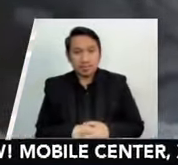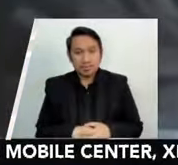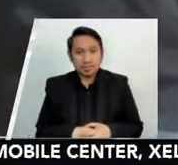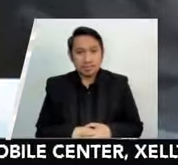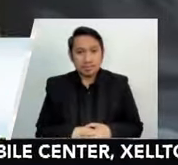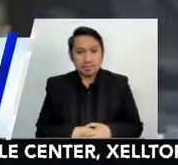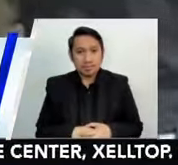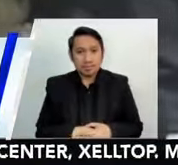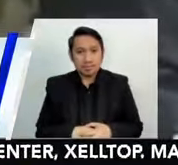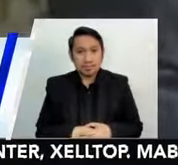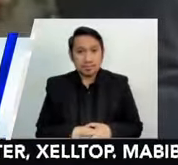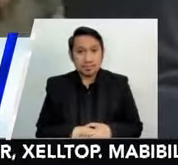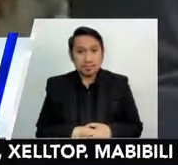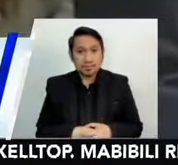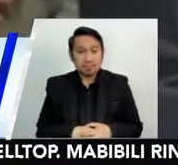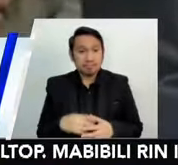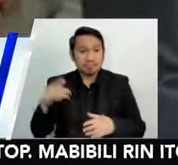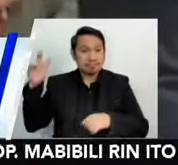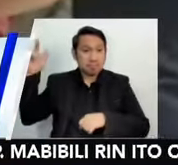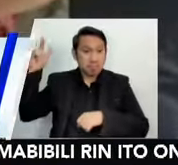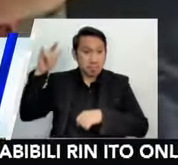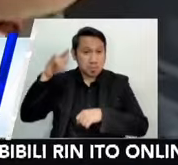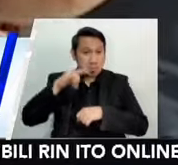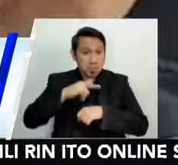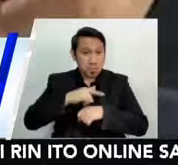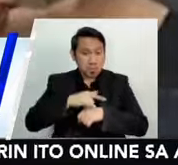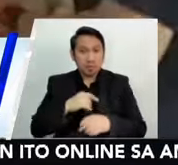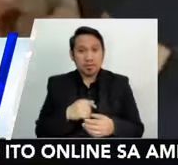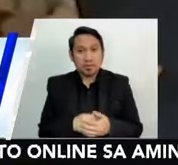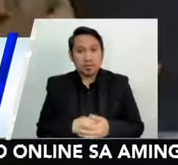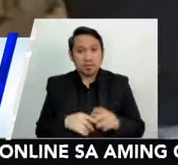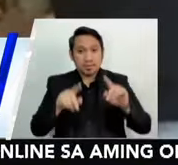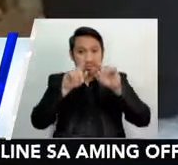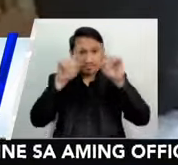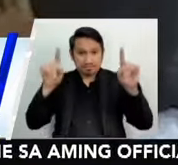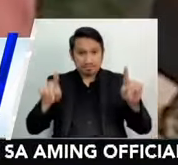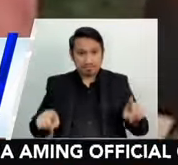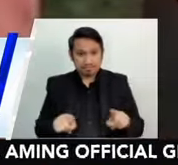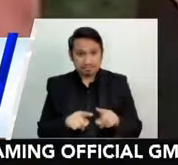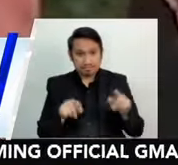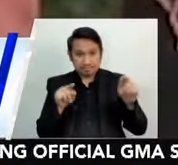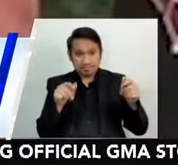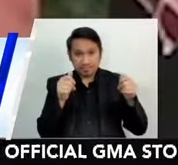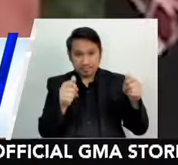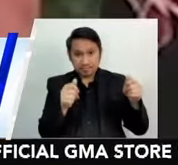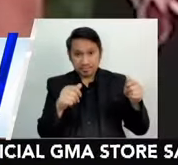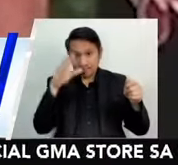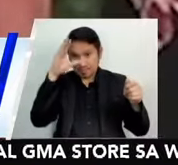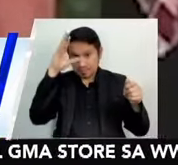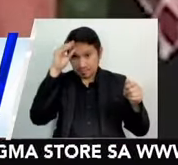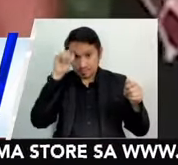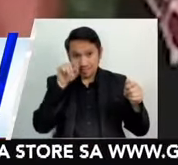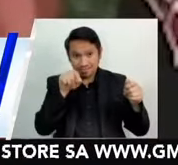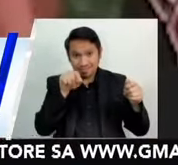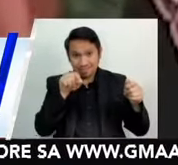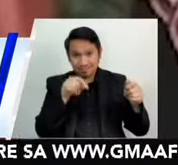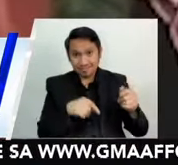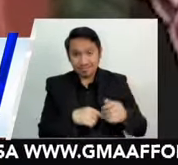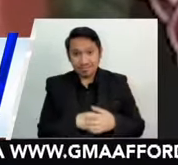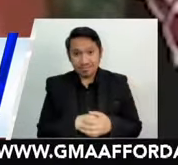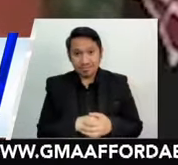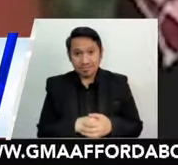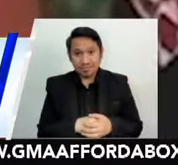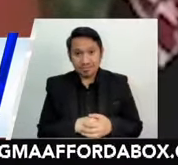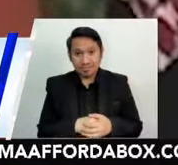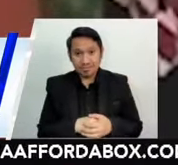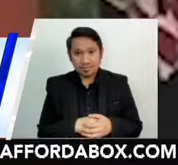Paggalapag ng eroplano, agad na sinilbihan ng warrant of arrest ang lalaking ito na mga tauhan ng MPD Station 11. Naharap